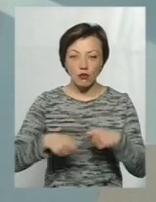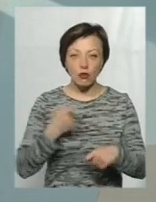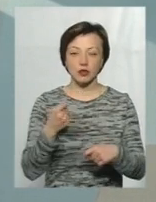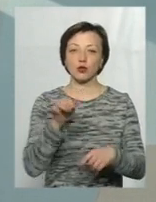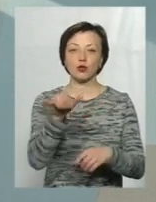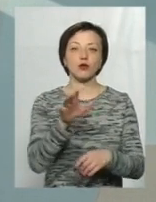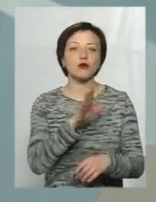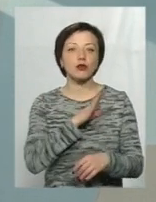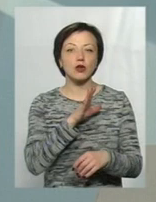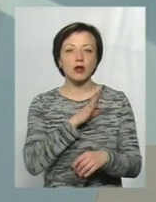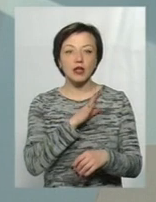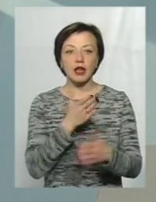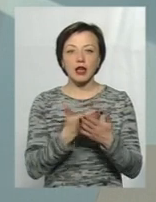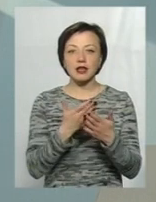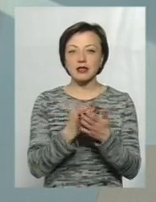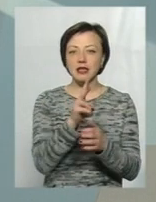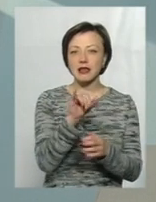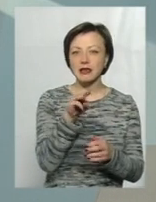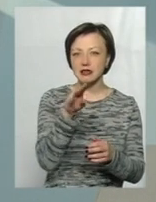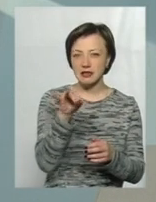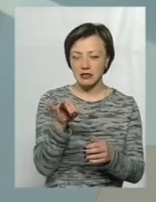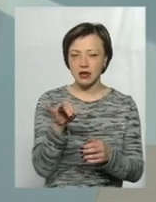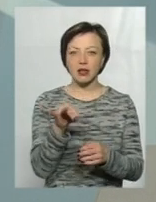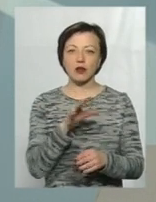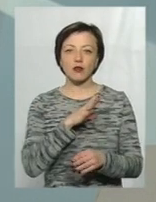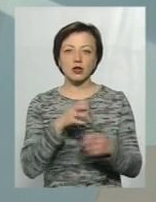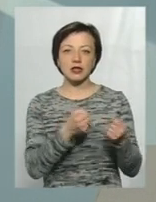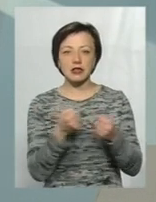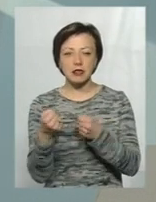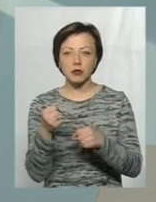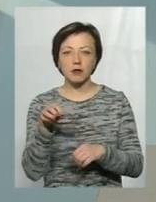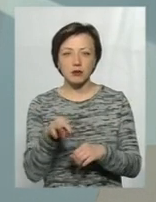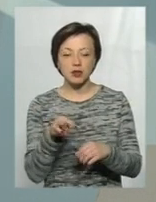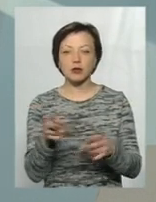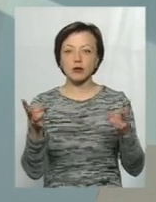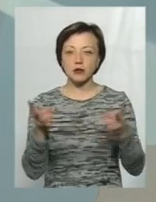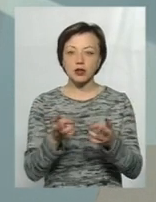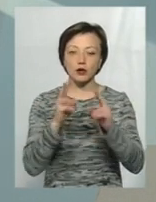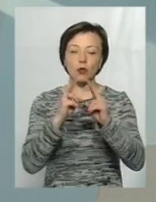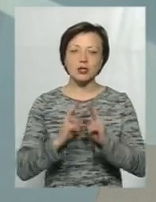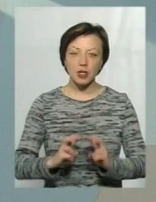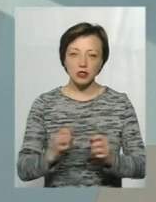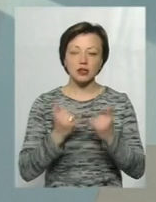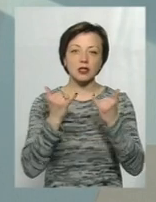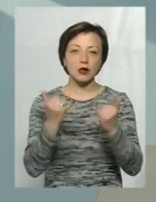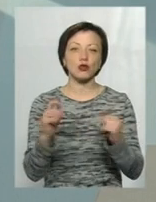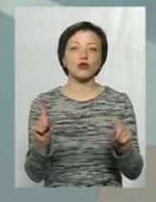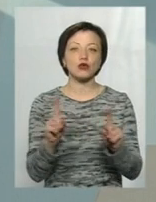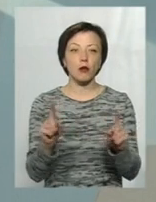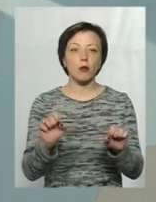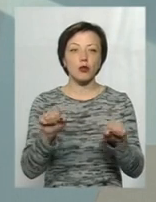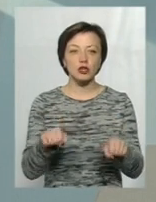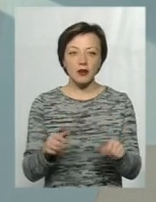них були фолікулярні кісти, в них були затримки місячних, тобто необхідно обстежитись для того, щоб,